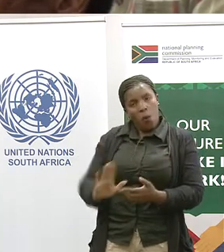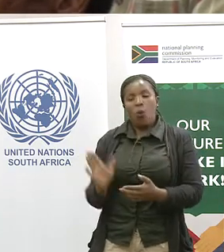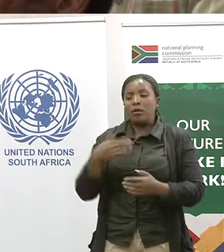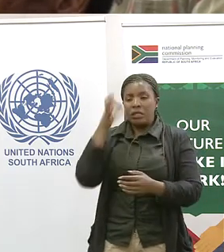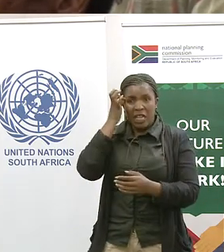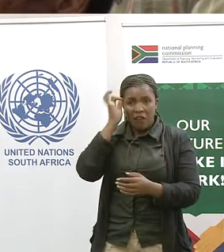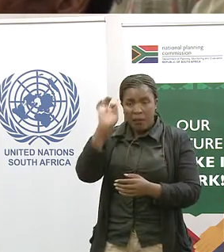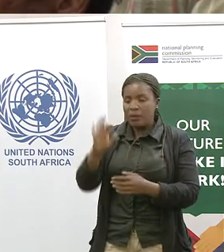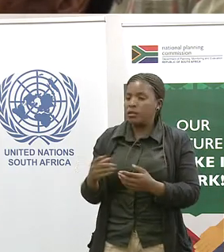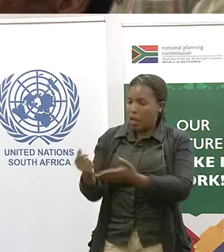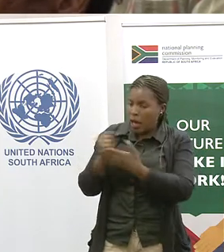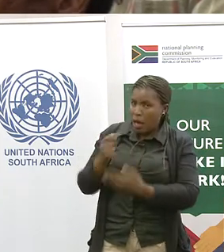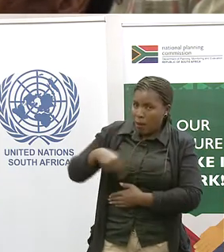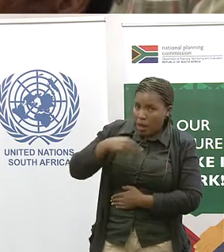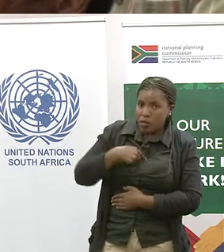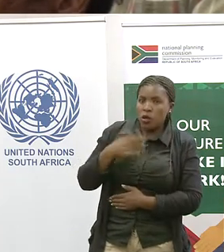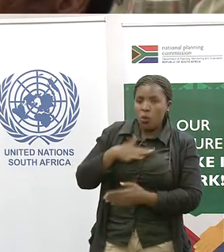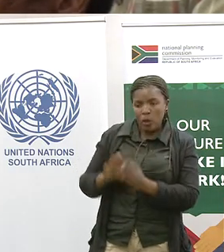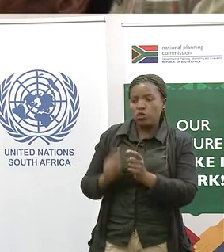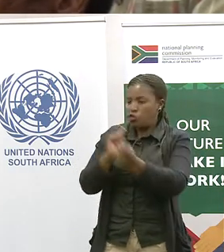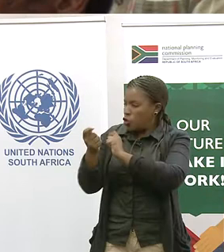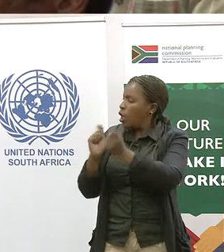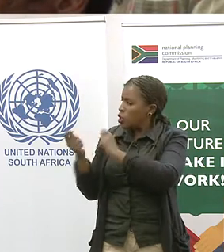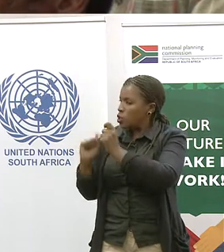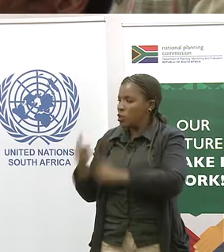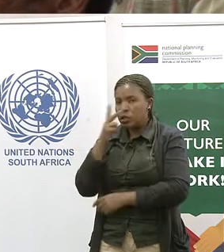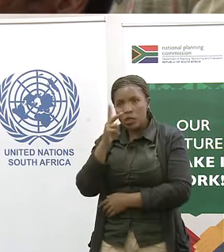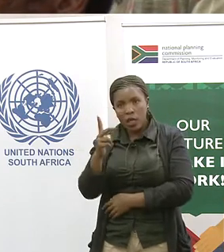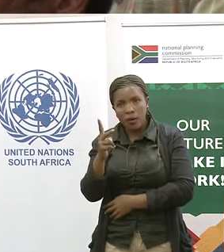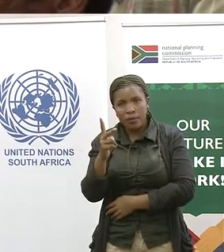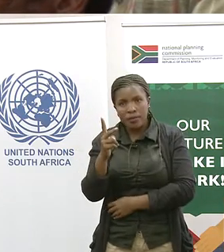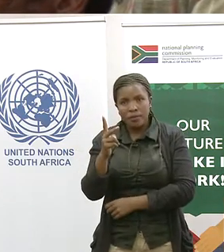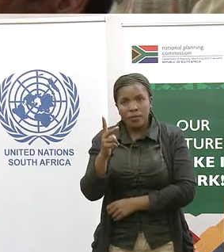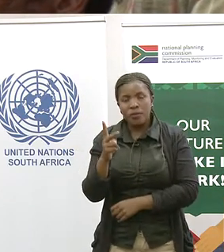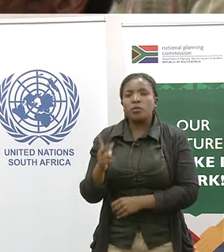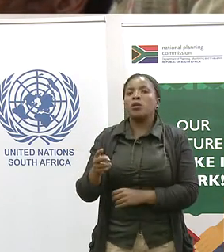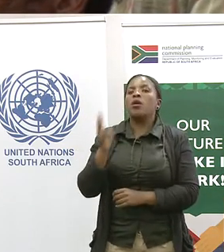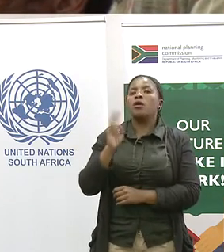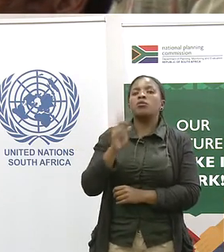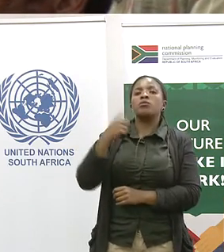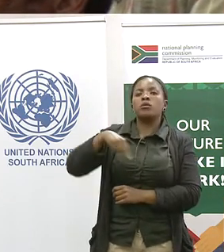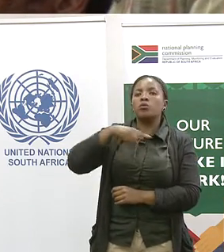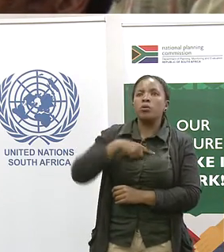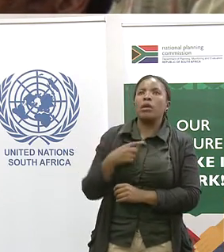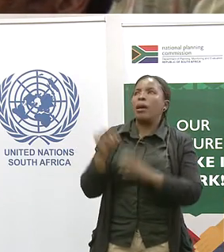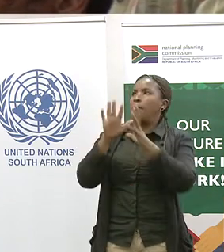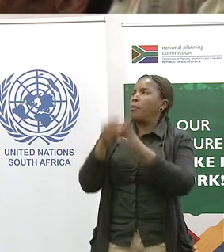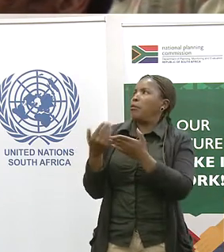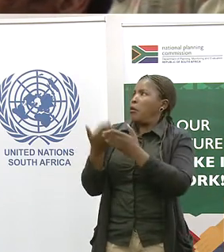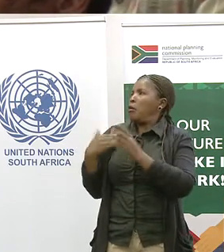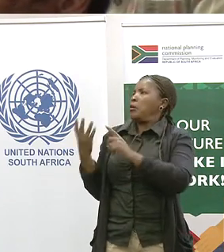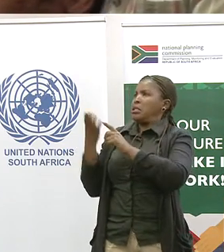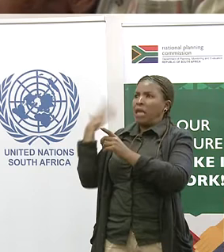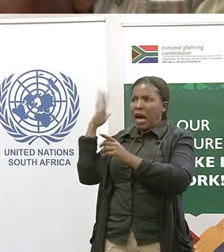asihlangabeze, asebenzisane nathi ukuze kube khona iy'nguquko lezi sifuna ukuzibona. And ngeke sihlale la silokhu kuthiwa abam-veterian